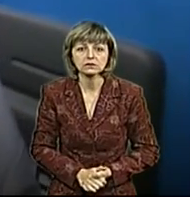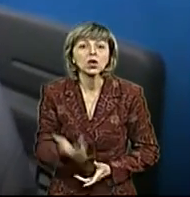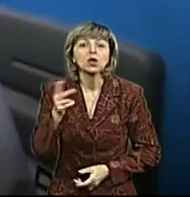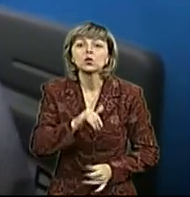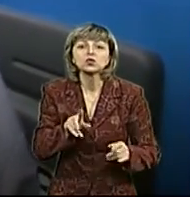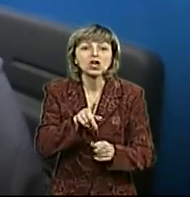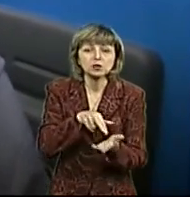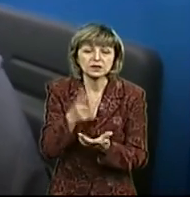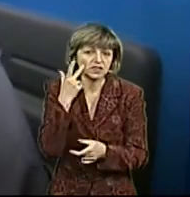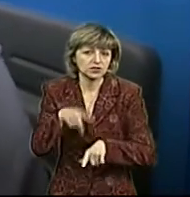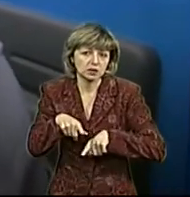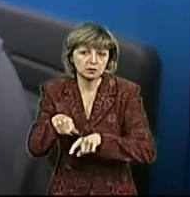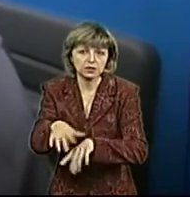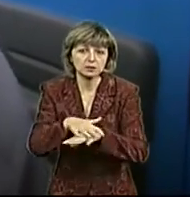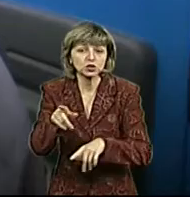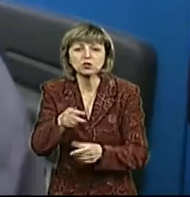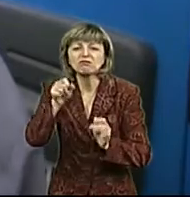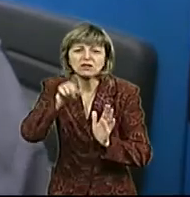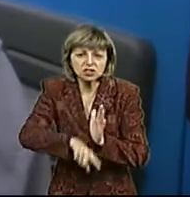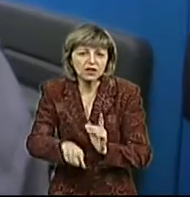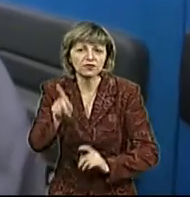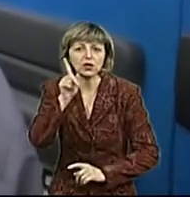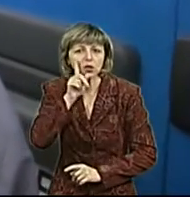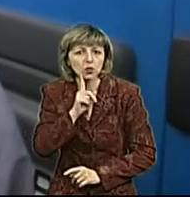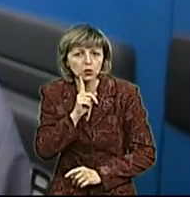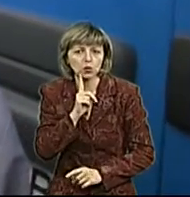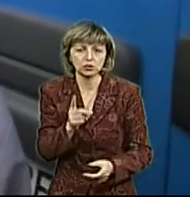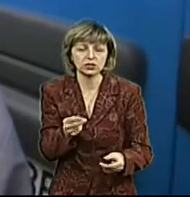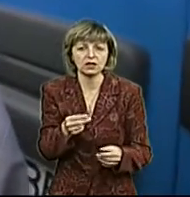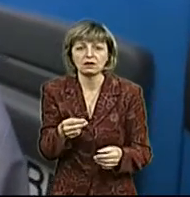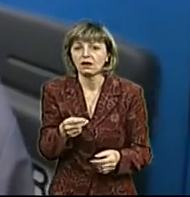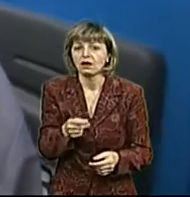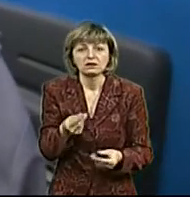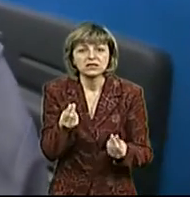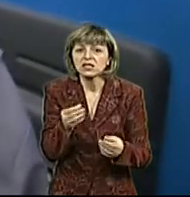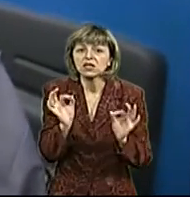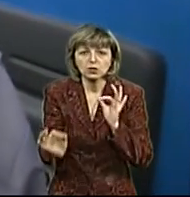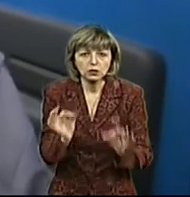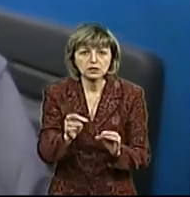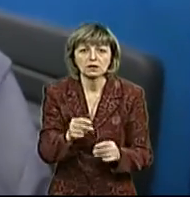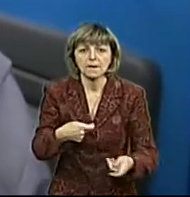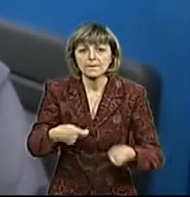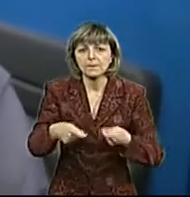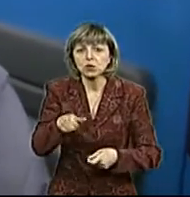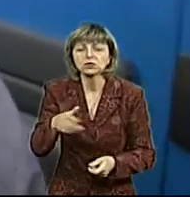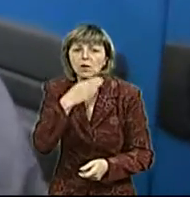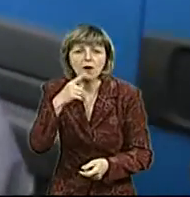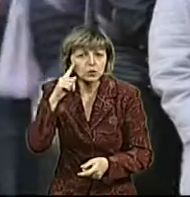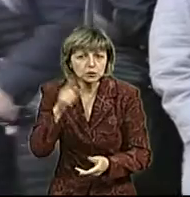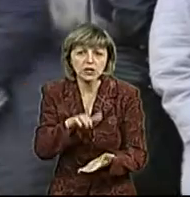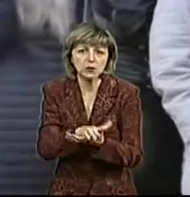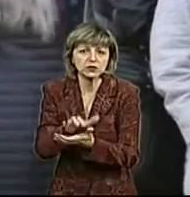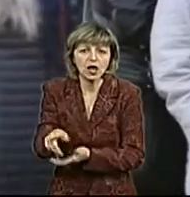цей базар. Мінки самі дешеві, самі хороші, кажуть, ціни такі доступні. Я вже тут продавців багато знаю, в мене знайомі є